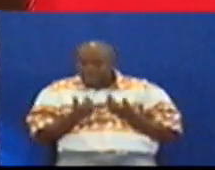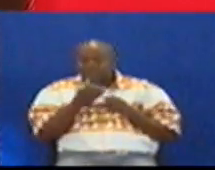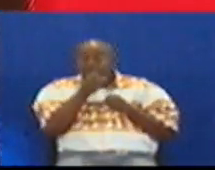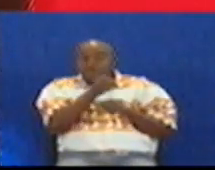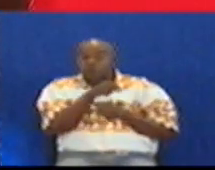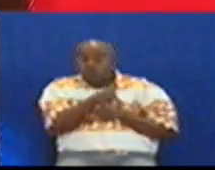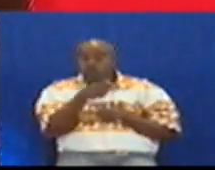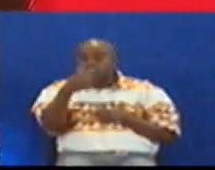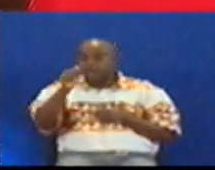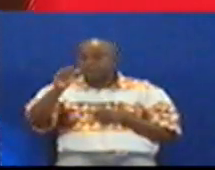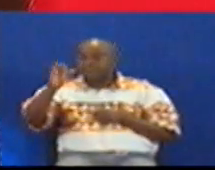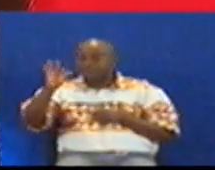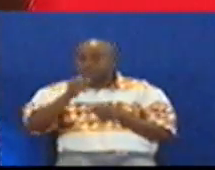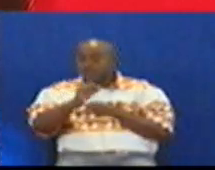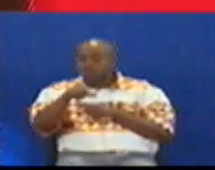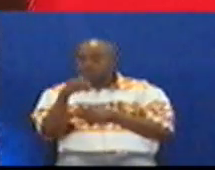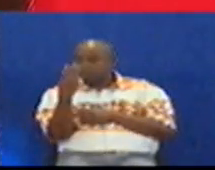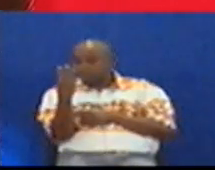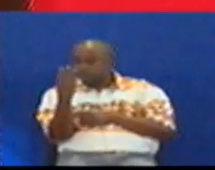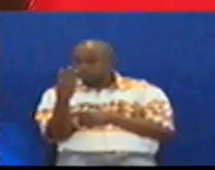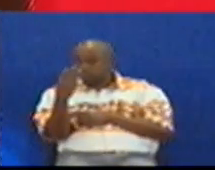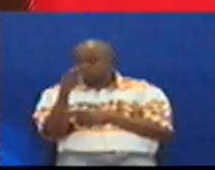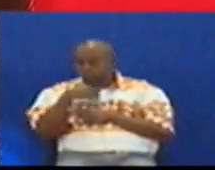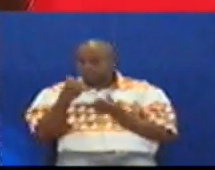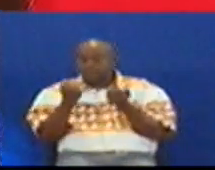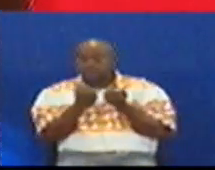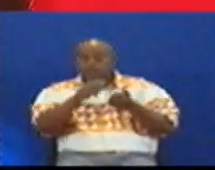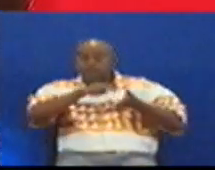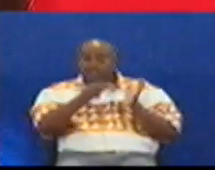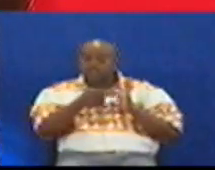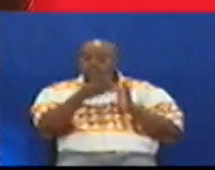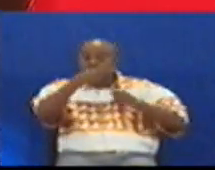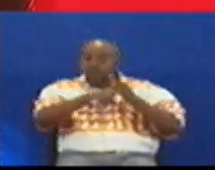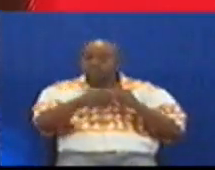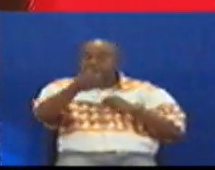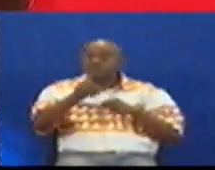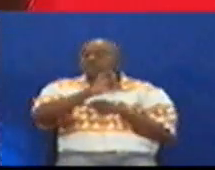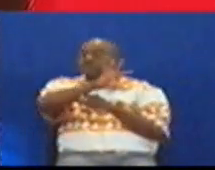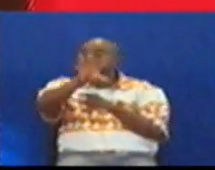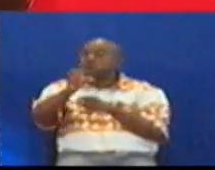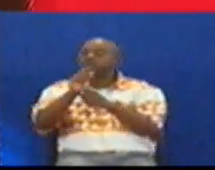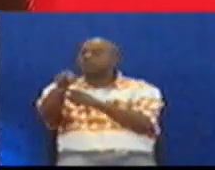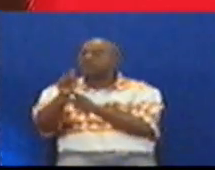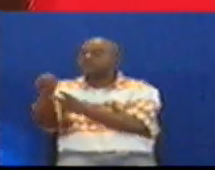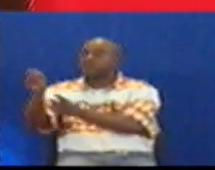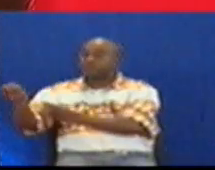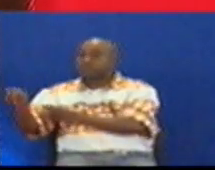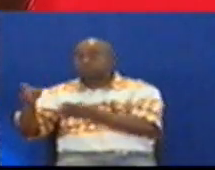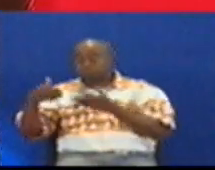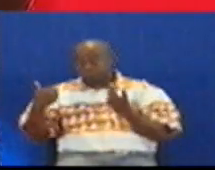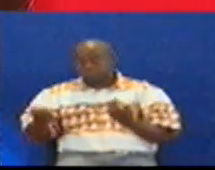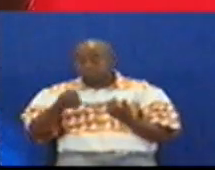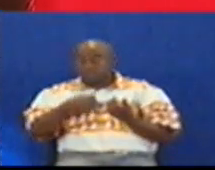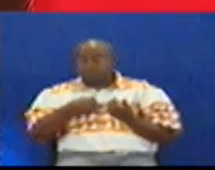imekuja na mkakati wa kwenda takriban karibu vijiji vyote. Jambo hili ni la msingi sana. Na niliona Mheshimiwa Rais alizindua